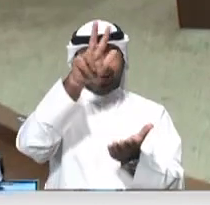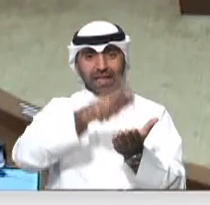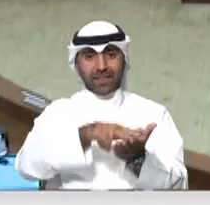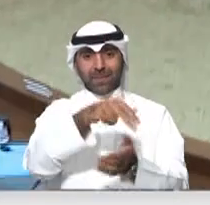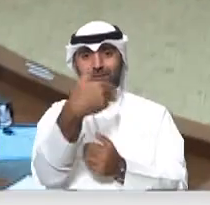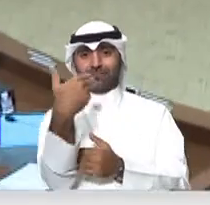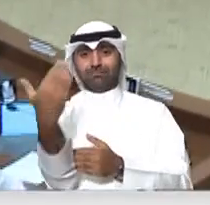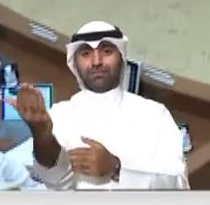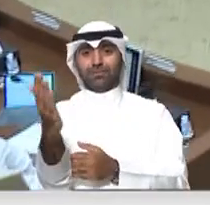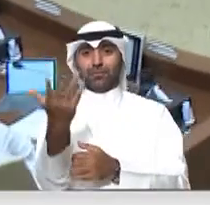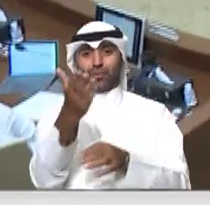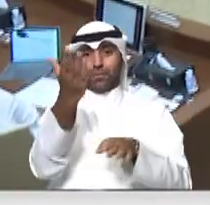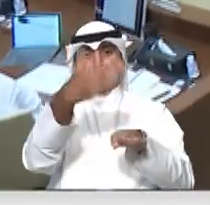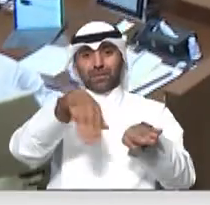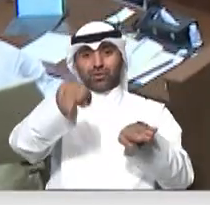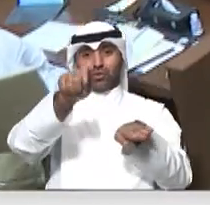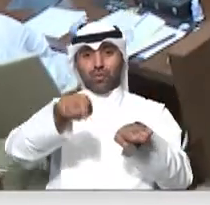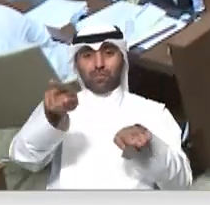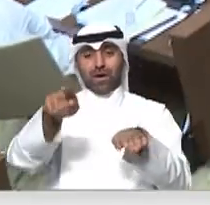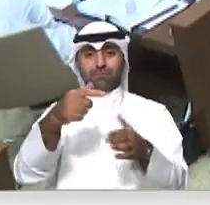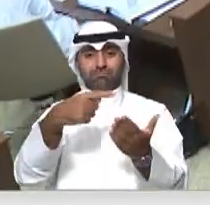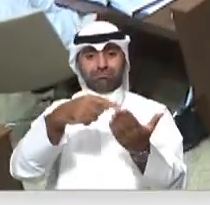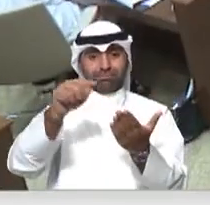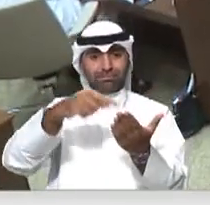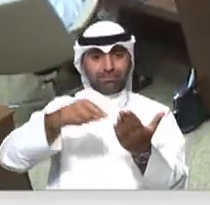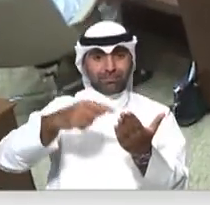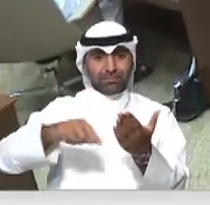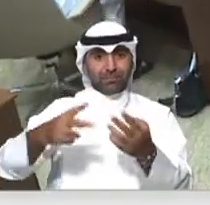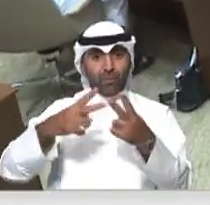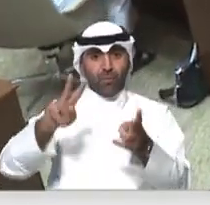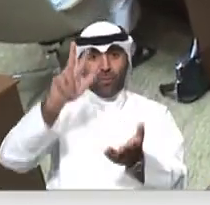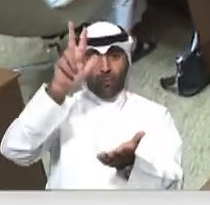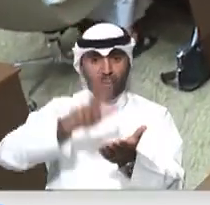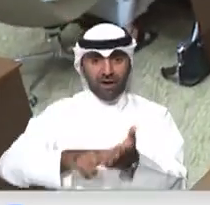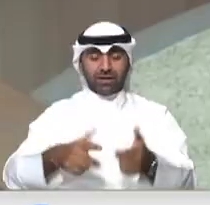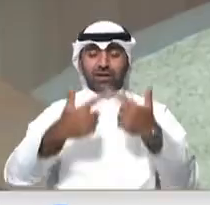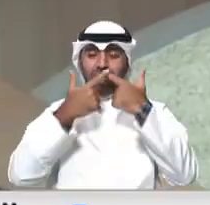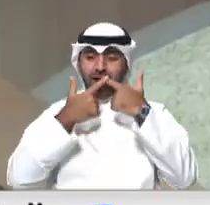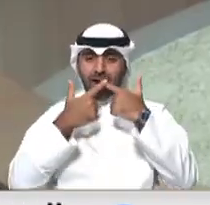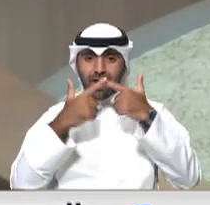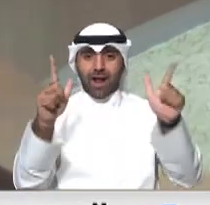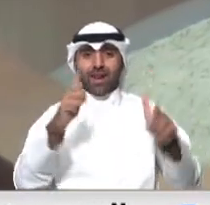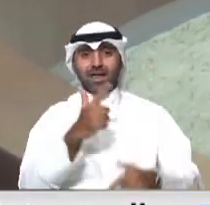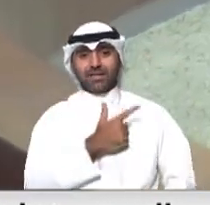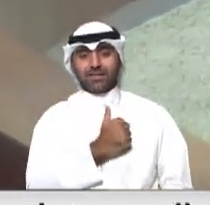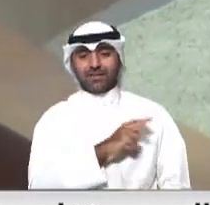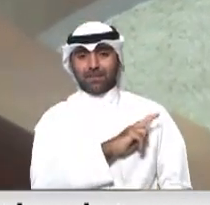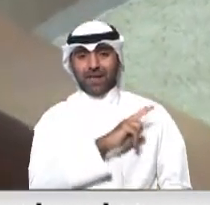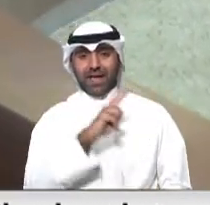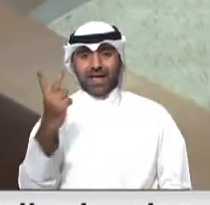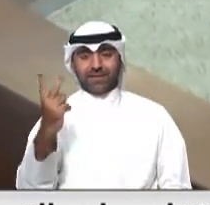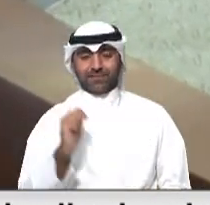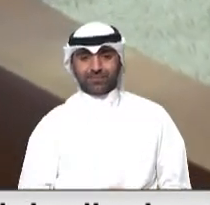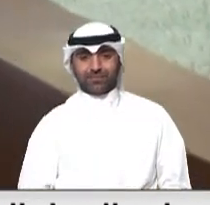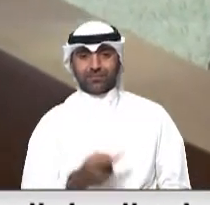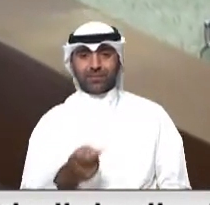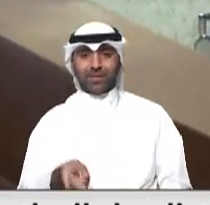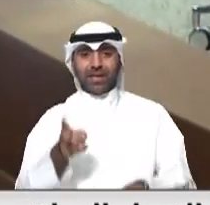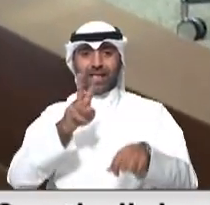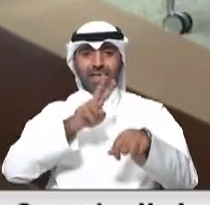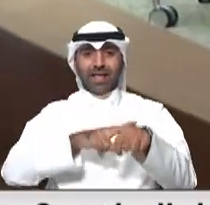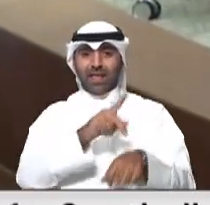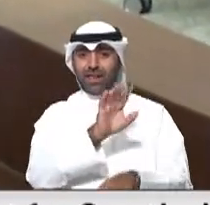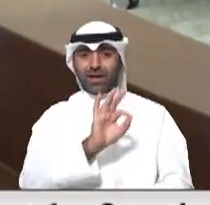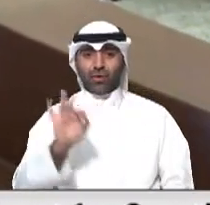الموافقات شملت أيضا تخصيص توسعة لموقع خزان تجميع مياه الأمطار تحت سطح الأرض في منطقة